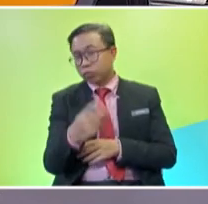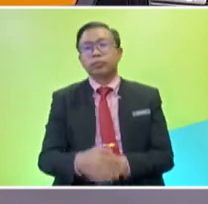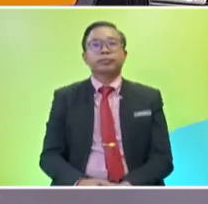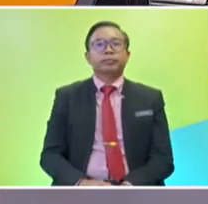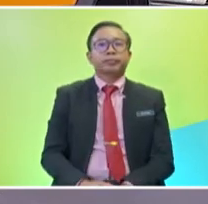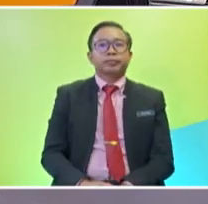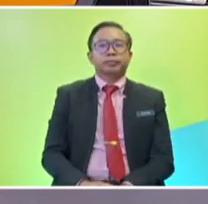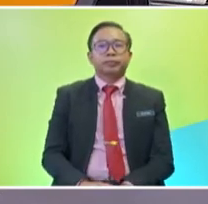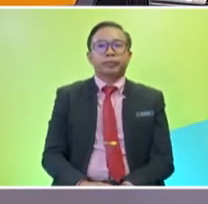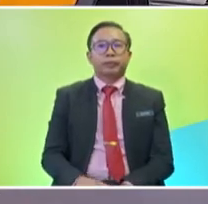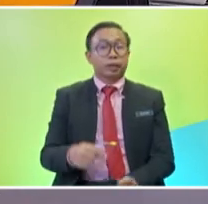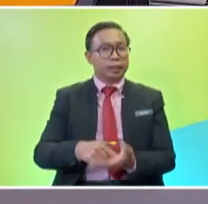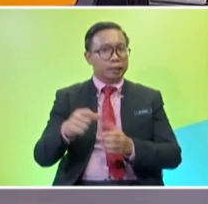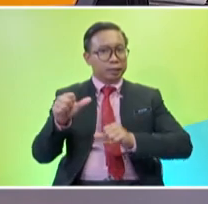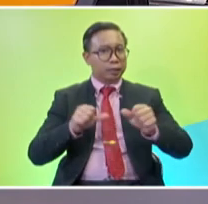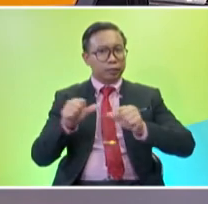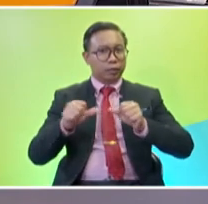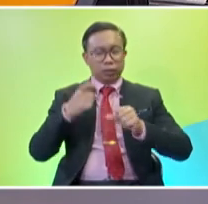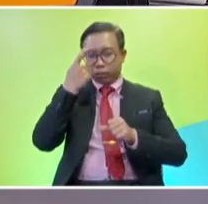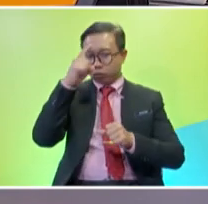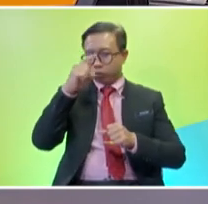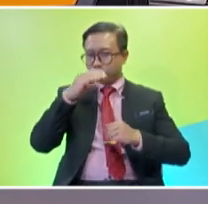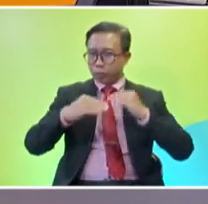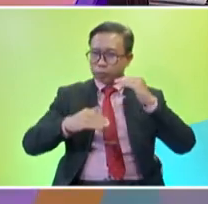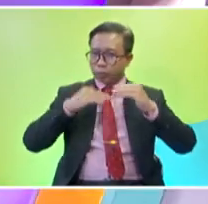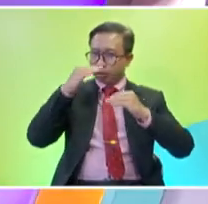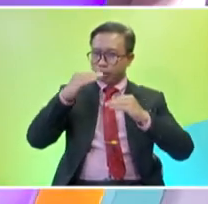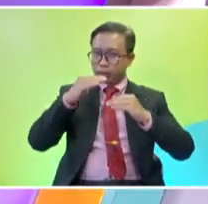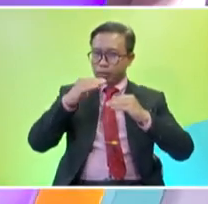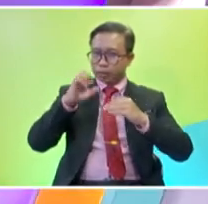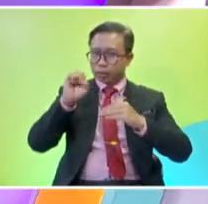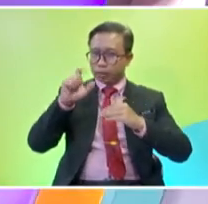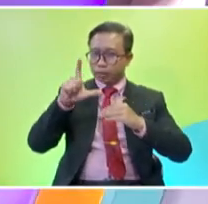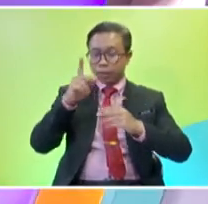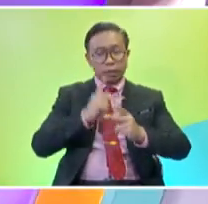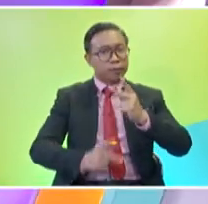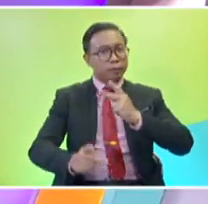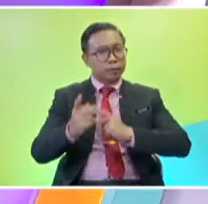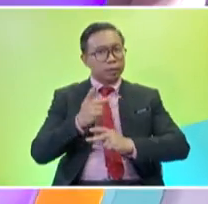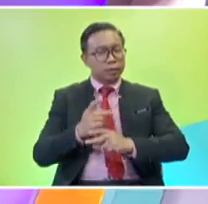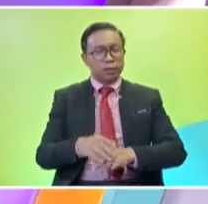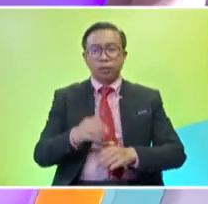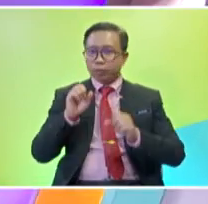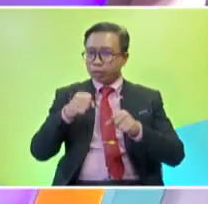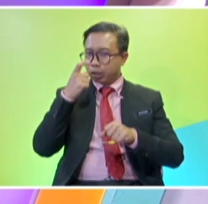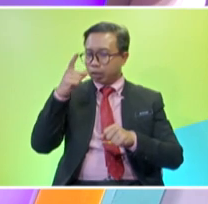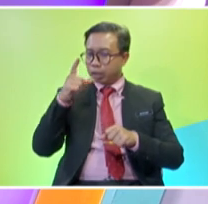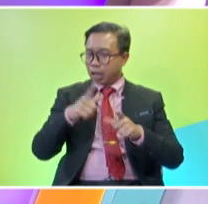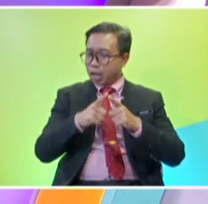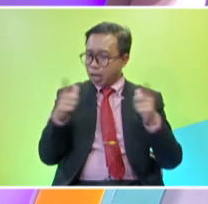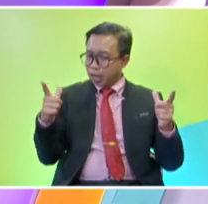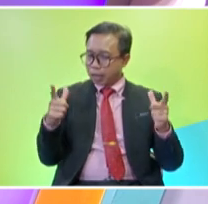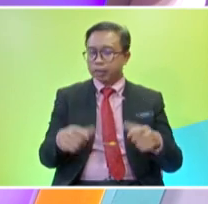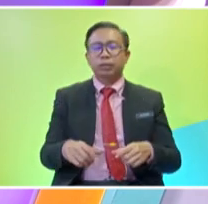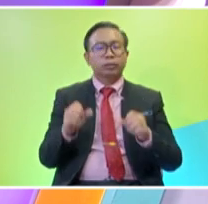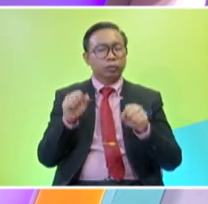adalah activity untuk biner sel kimia ringkas yang boleh kita lihat pedesaan pasangan logam yang